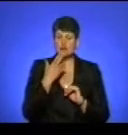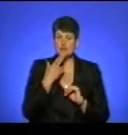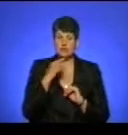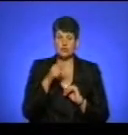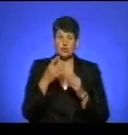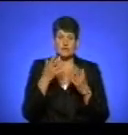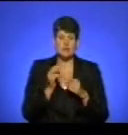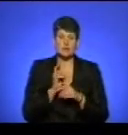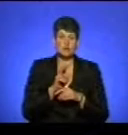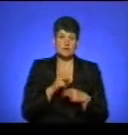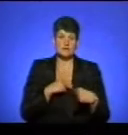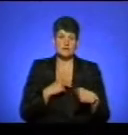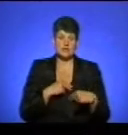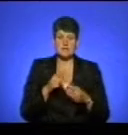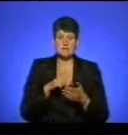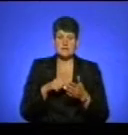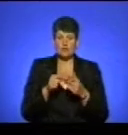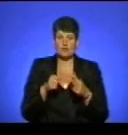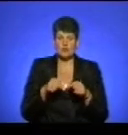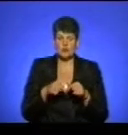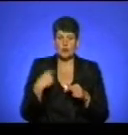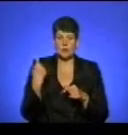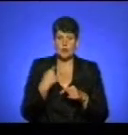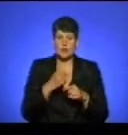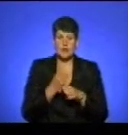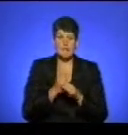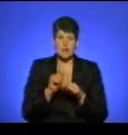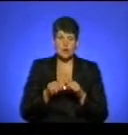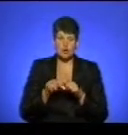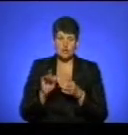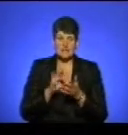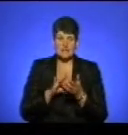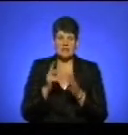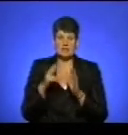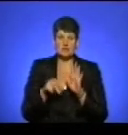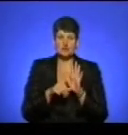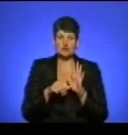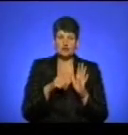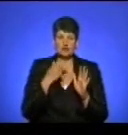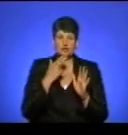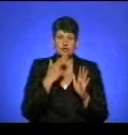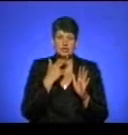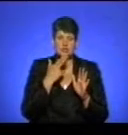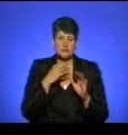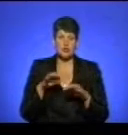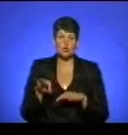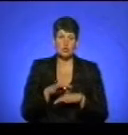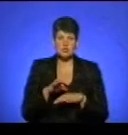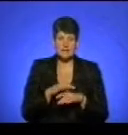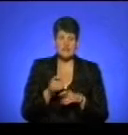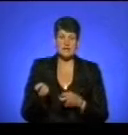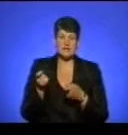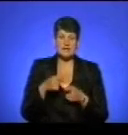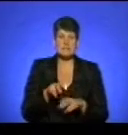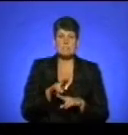тернополянин звернувся до працівників Тернопільського міського відділу обласного лабораторного центру і 26 червня дружина травмованого принесла мертвого